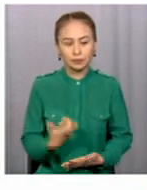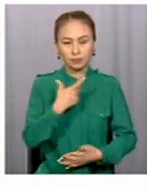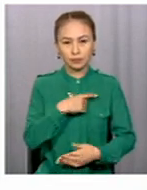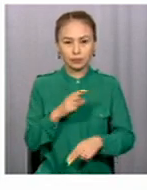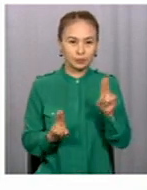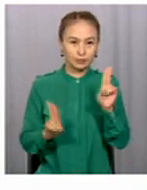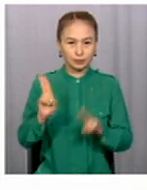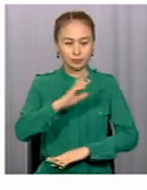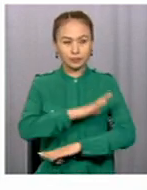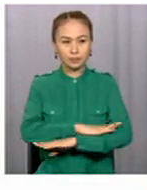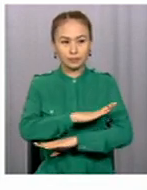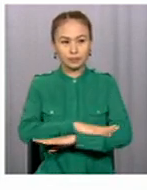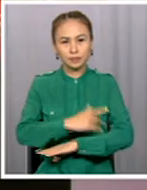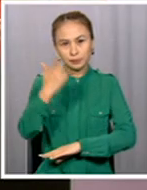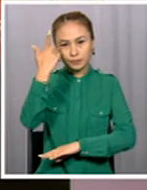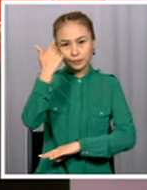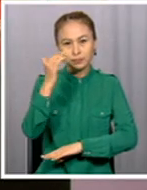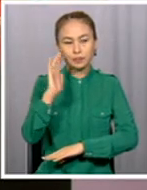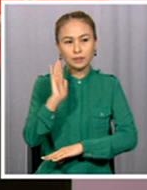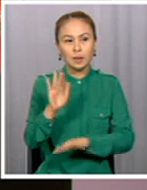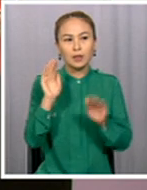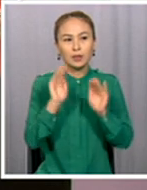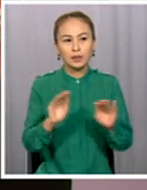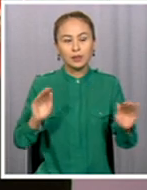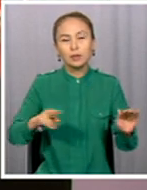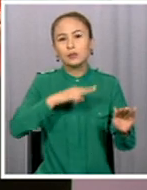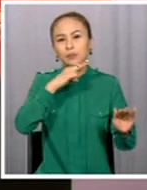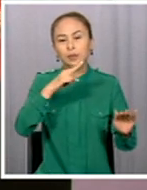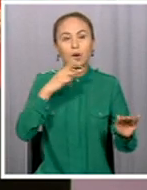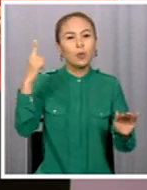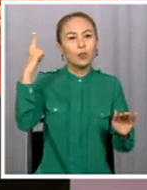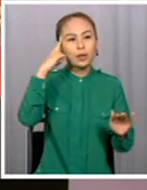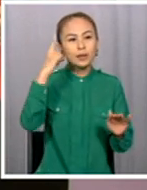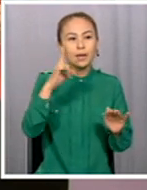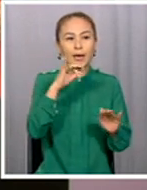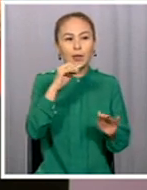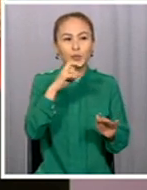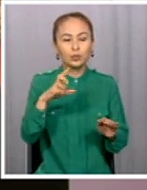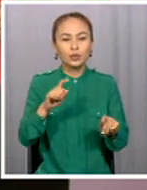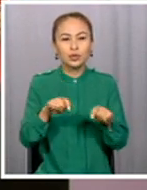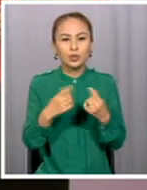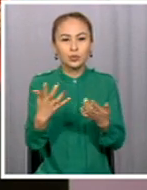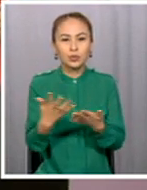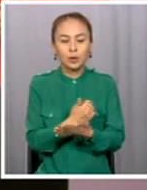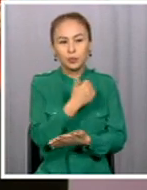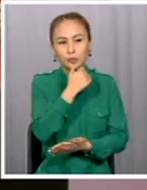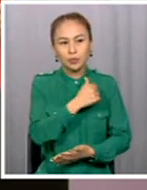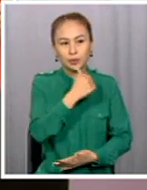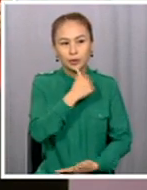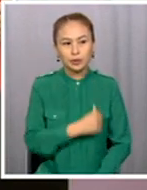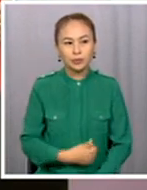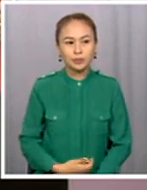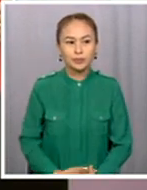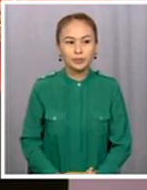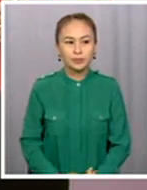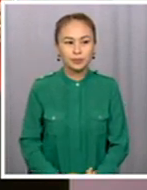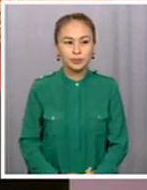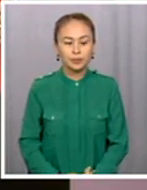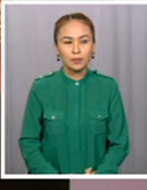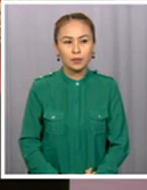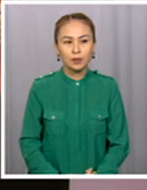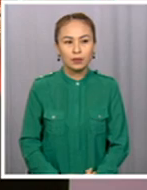ұстау ережелерін білесіңдер. Балалар, мұқият ойланып, ребустың шешуін тауып көріңдерші.